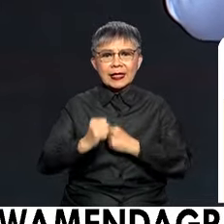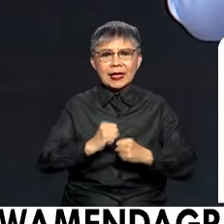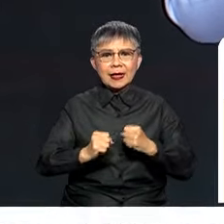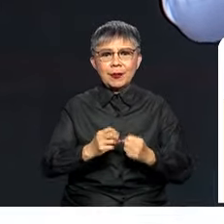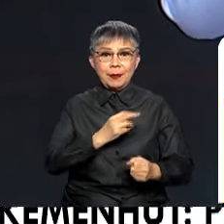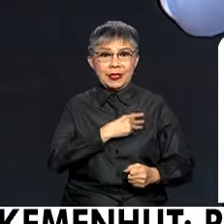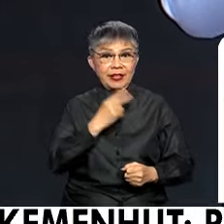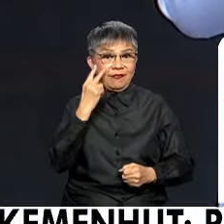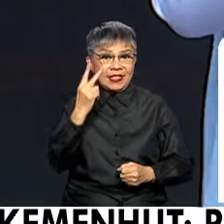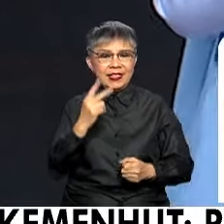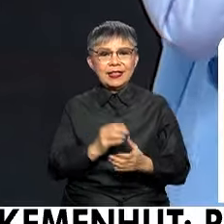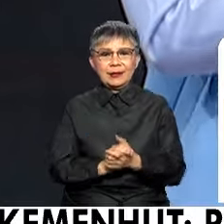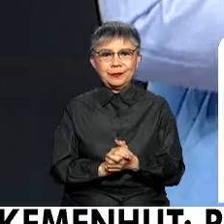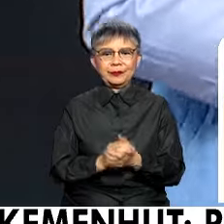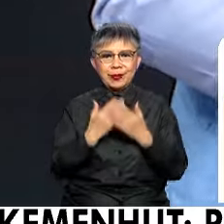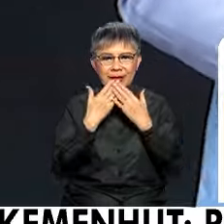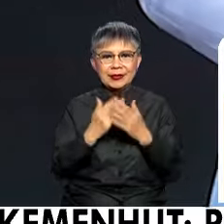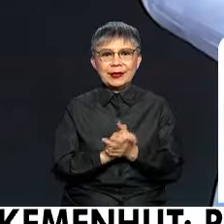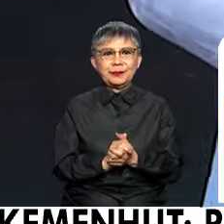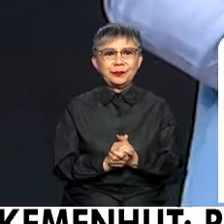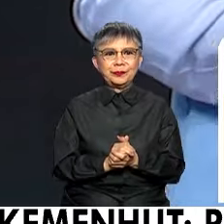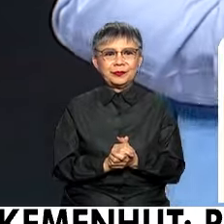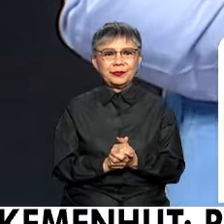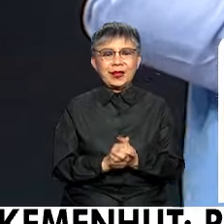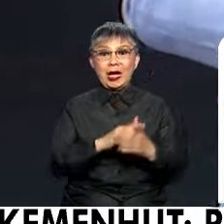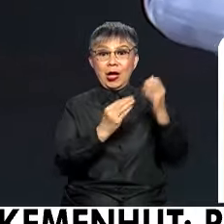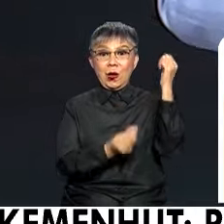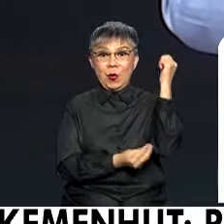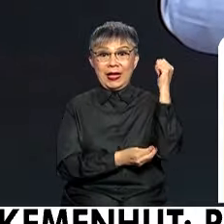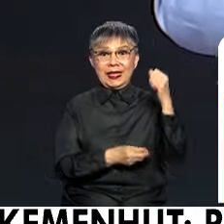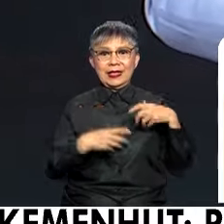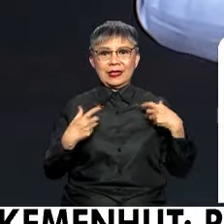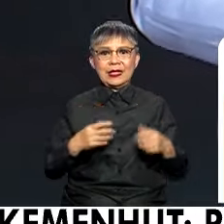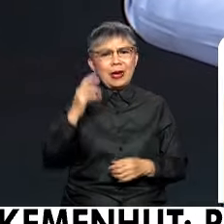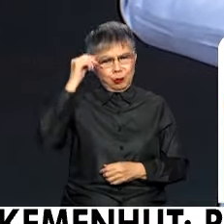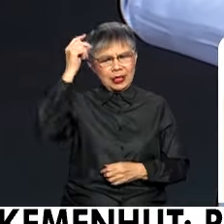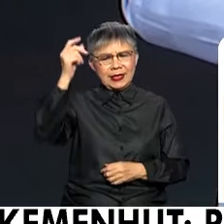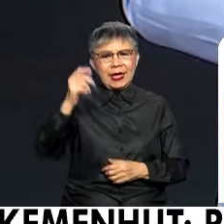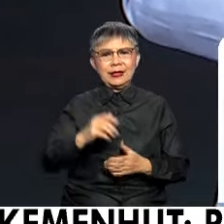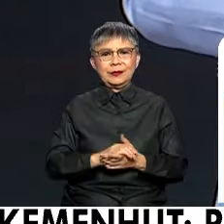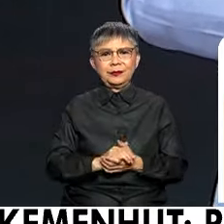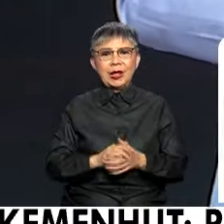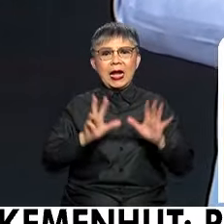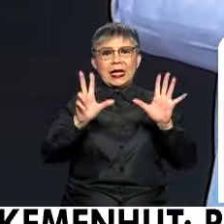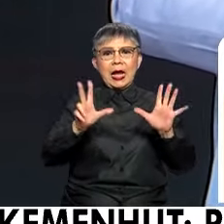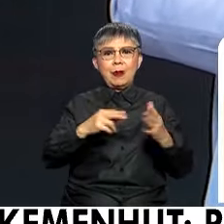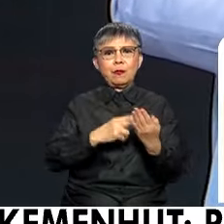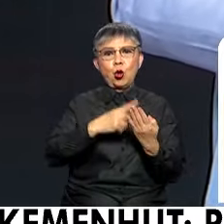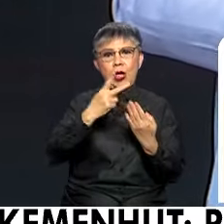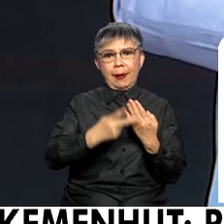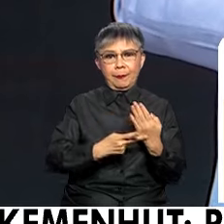misikan dan demikian silakan Pak ya kami punya astaacita juga punya Del